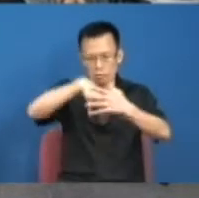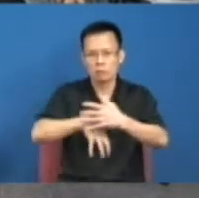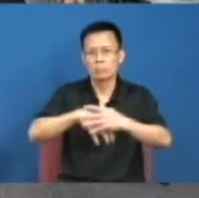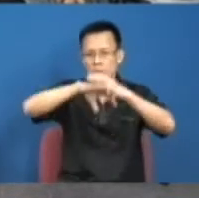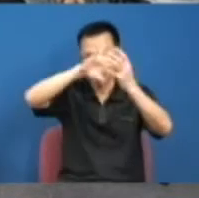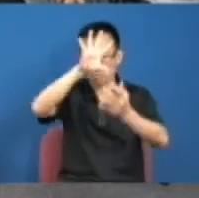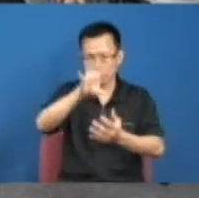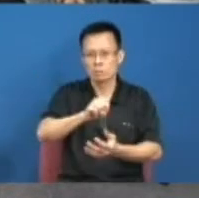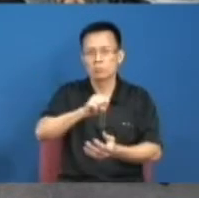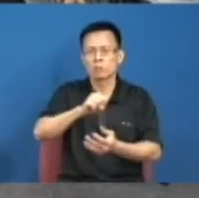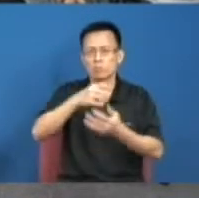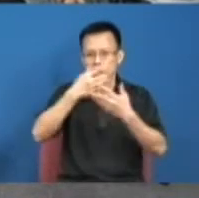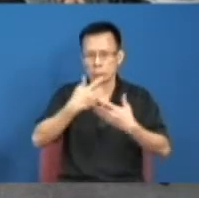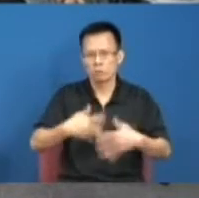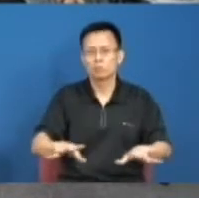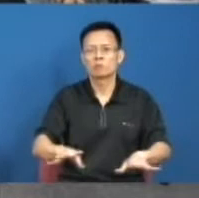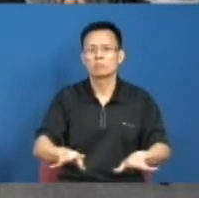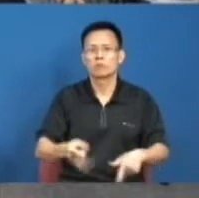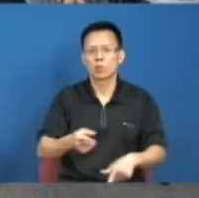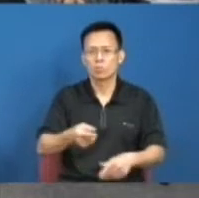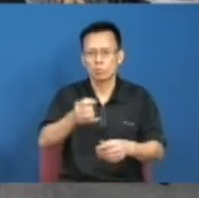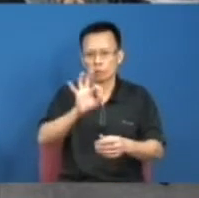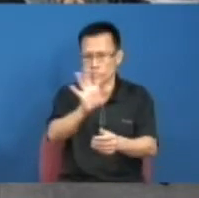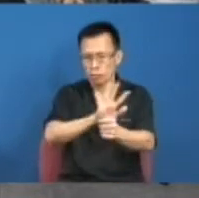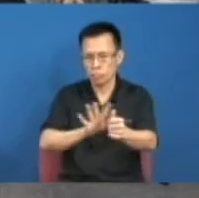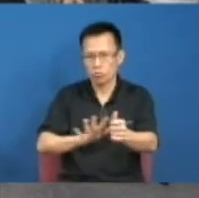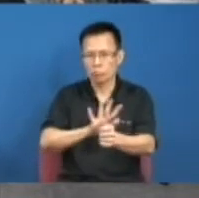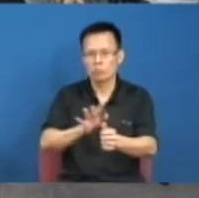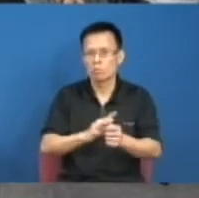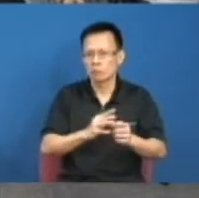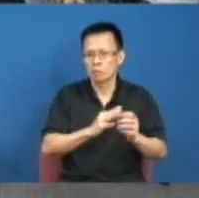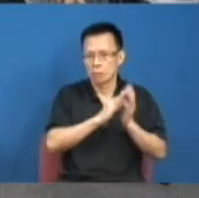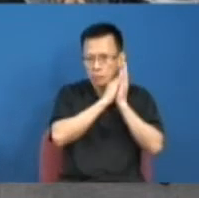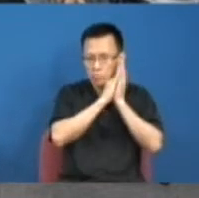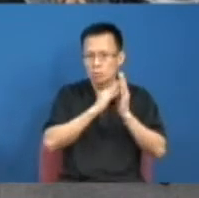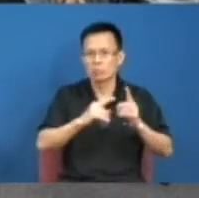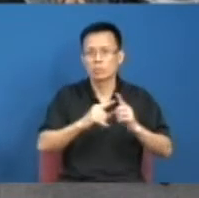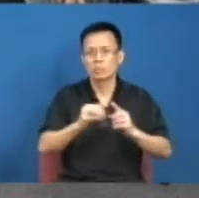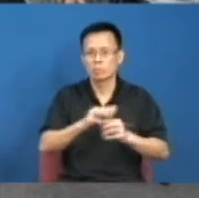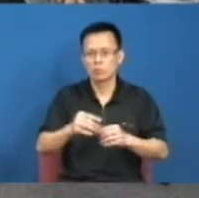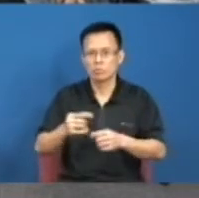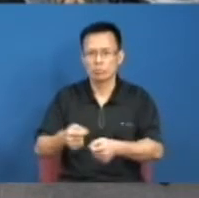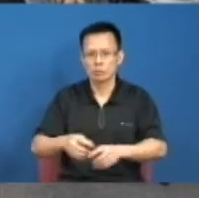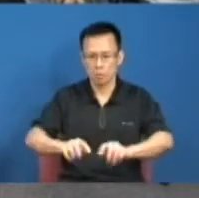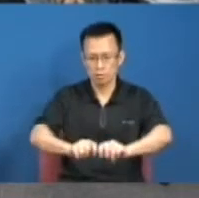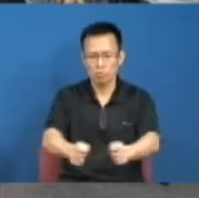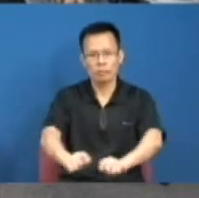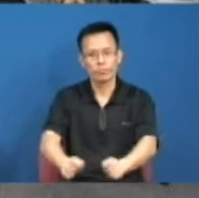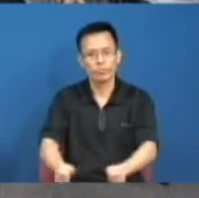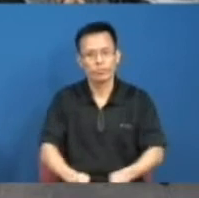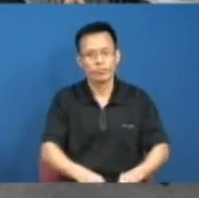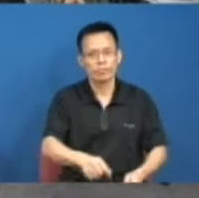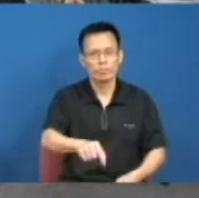程， 哦， 甚至唔會點騷擾個住客，佢， 哦， 唔需要鑿起個地下， 係咯，